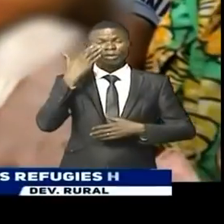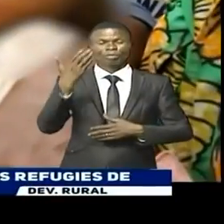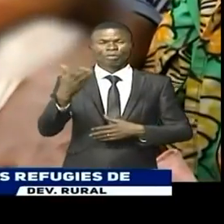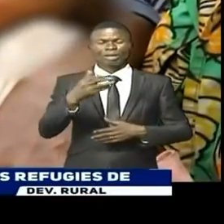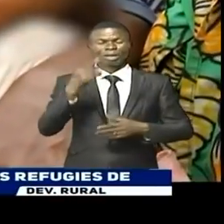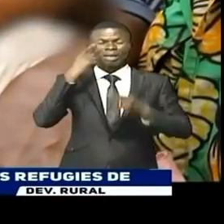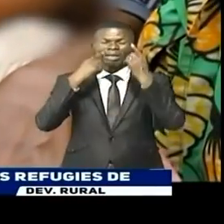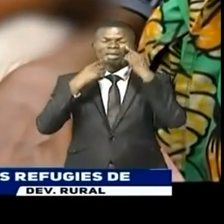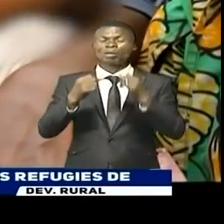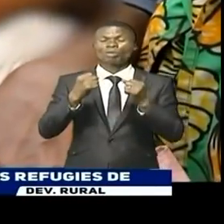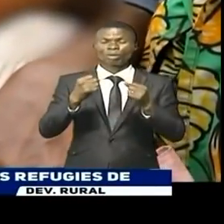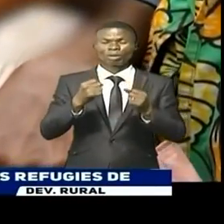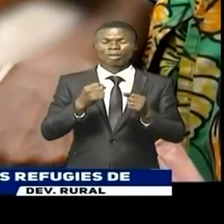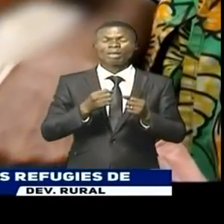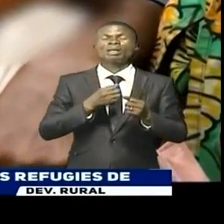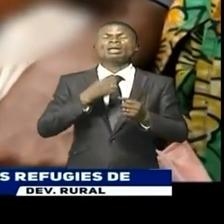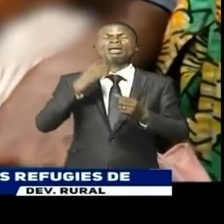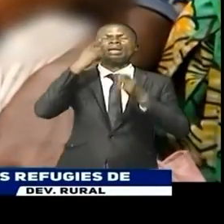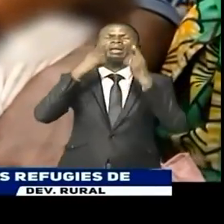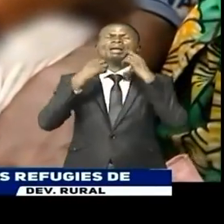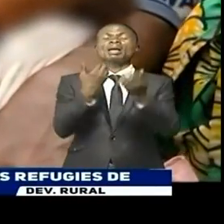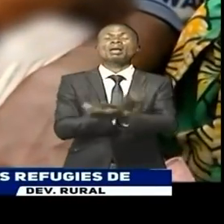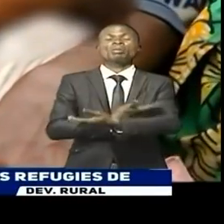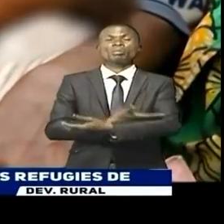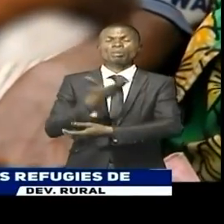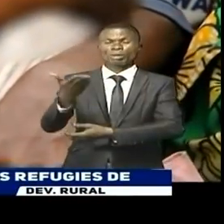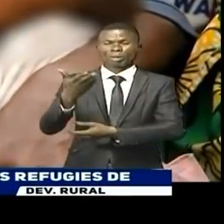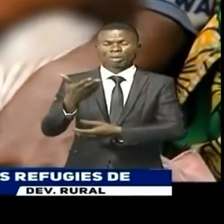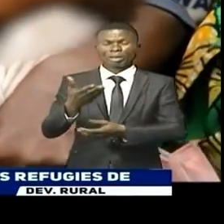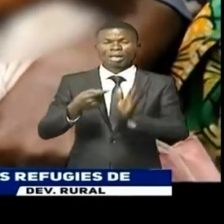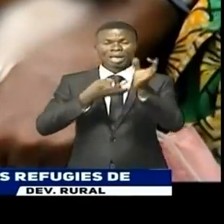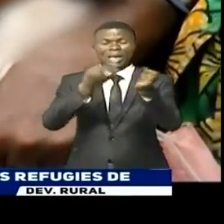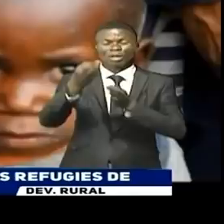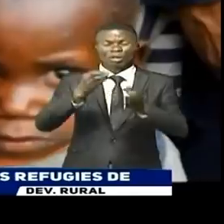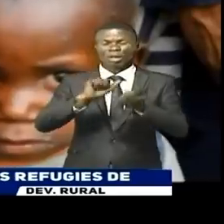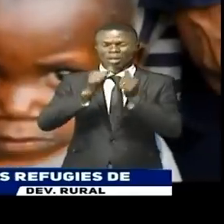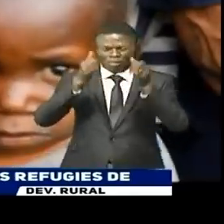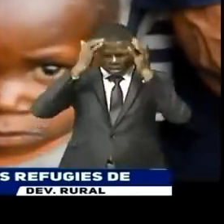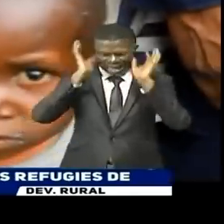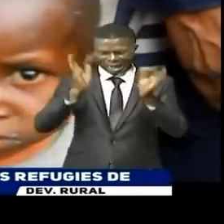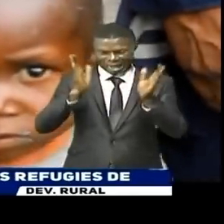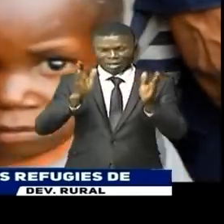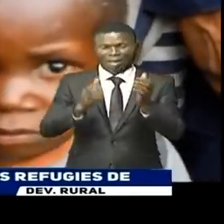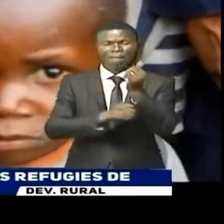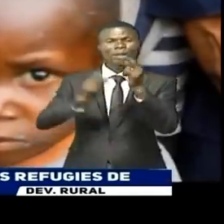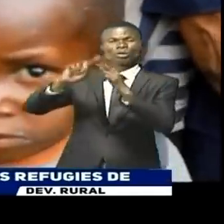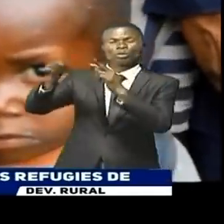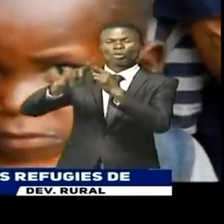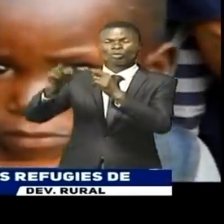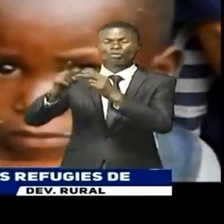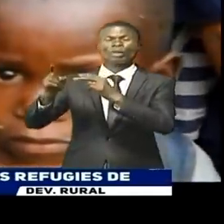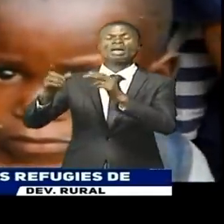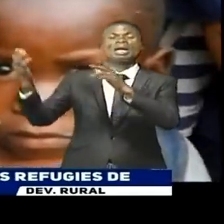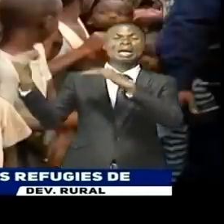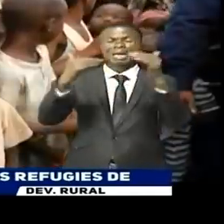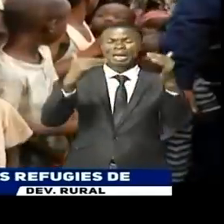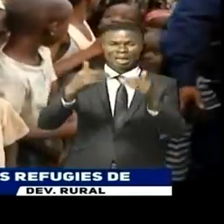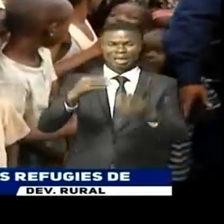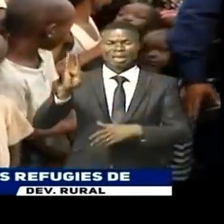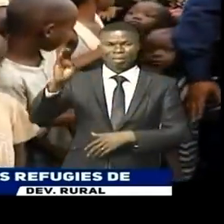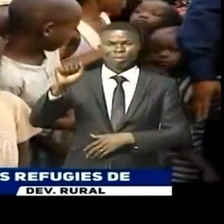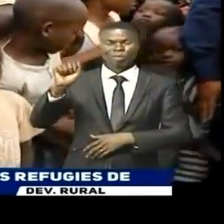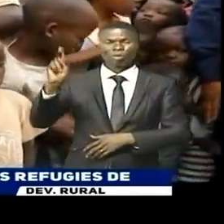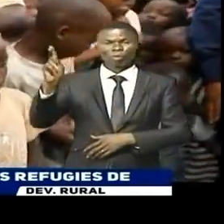le clip de sept enfants décrit la situation lamentable que vivent les déplacés de guerre interne de bobo au boucau